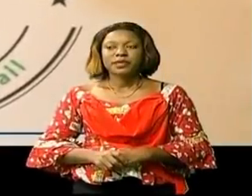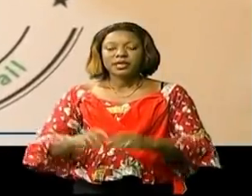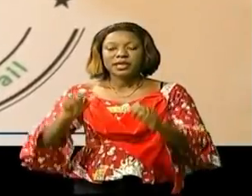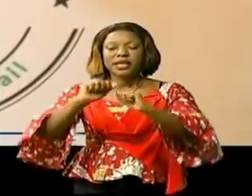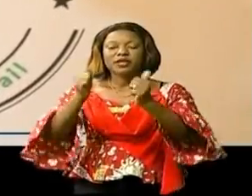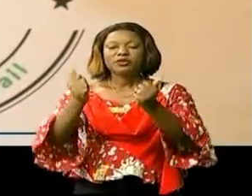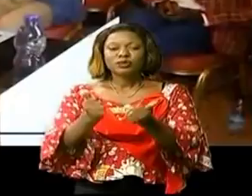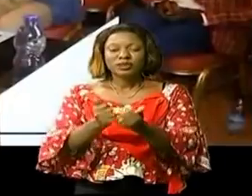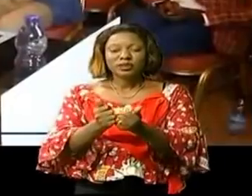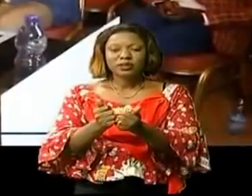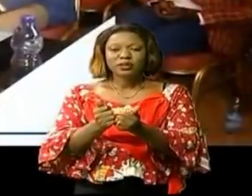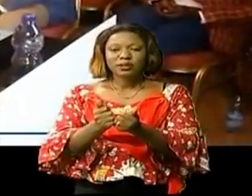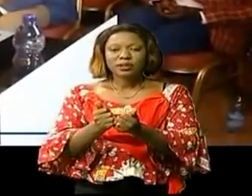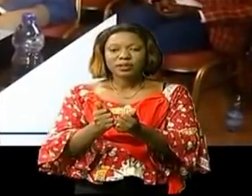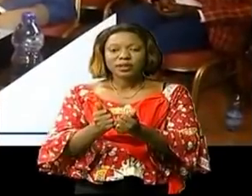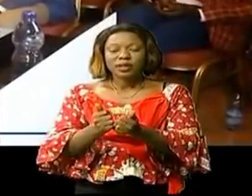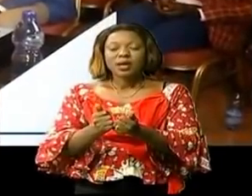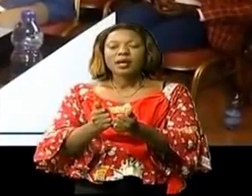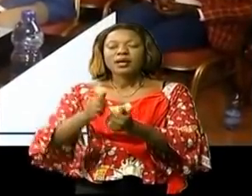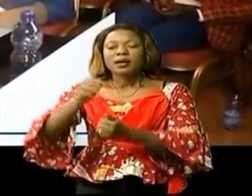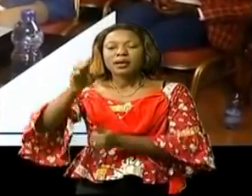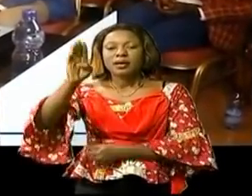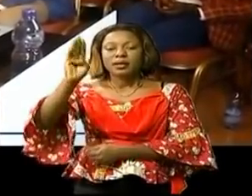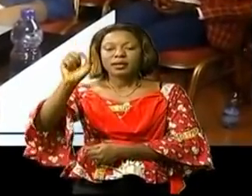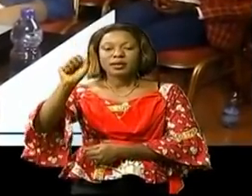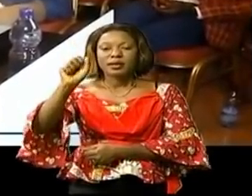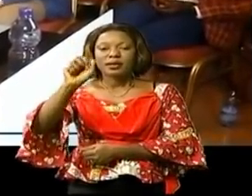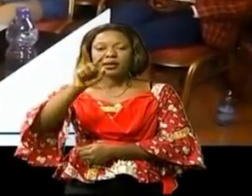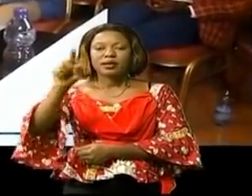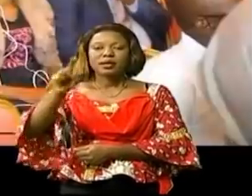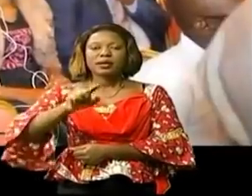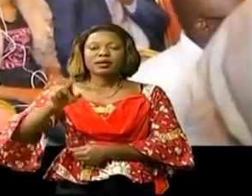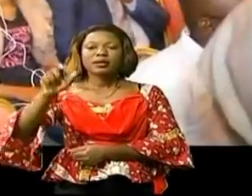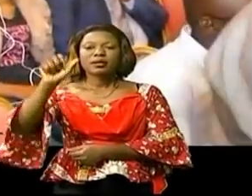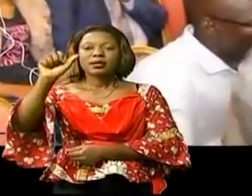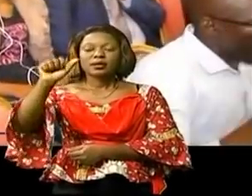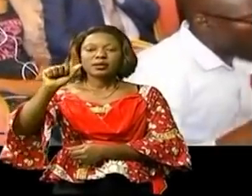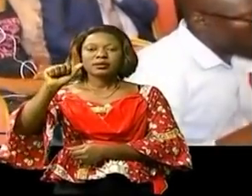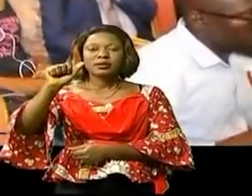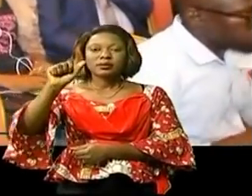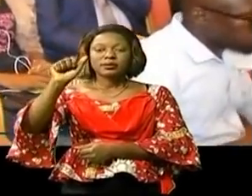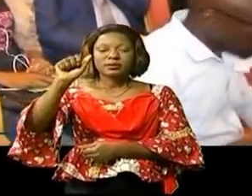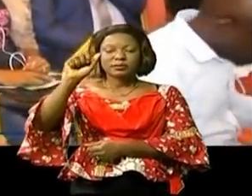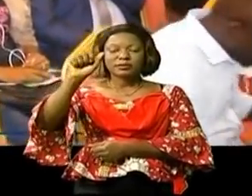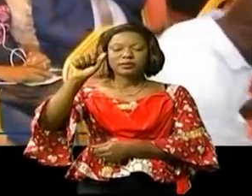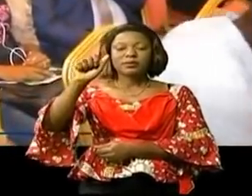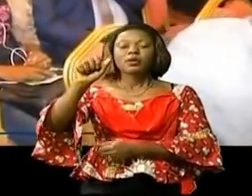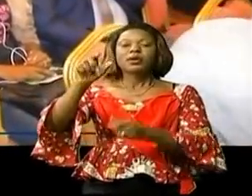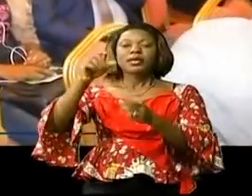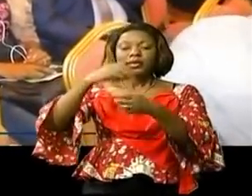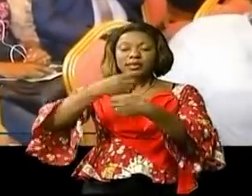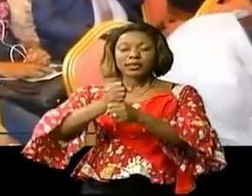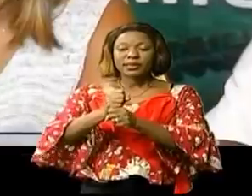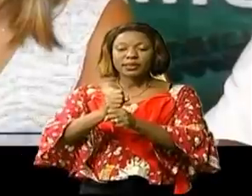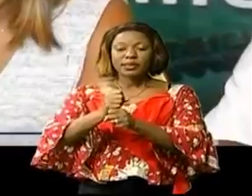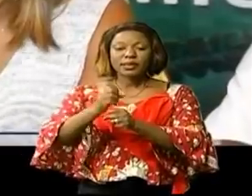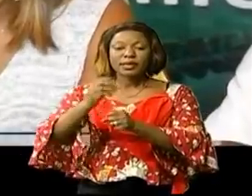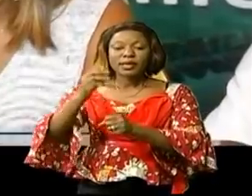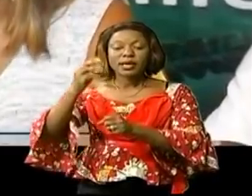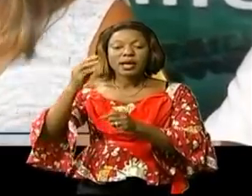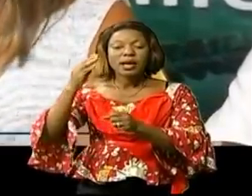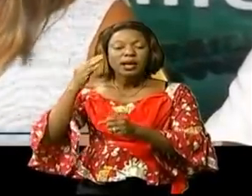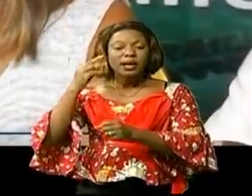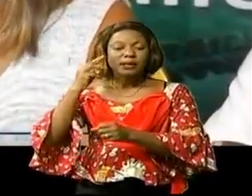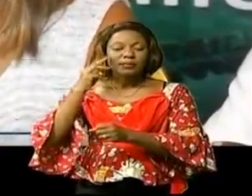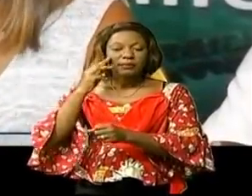L'association sans but lucratif Baraza s'annonce déjà dans divers domaines de développement. Créée en mars 2021, cette